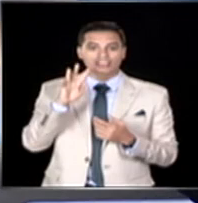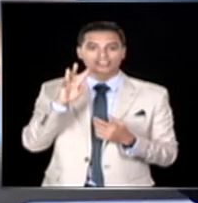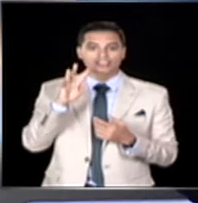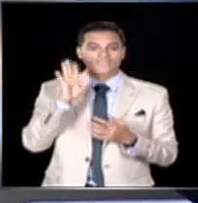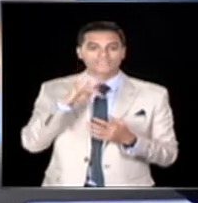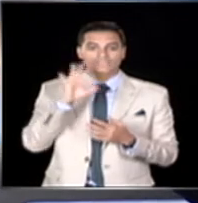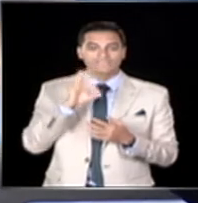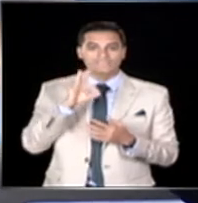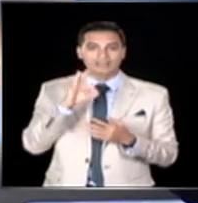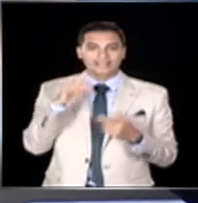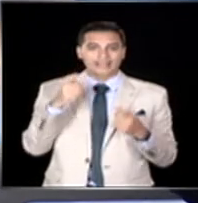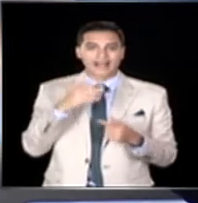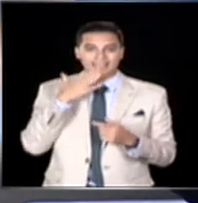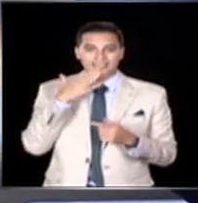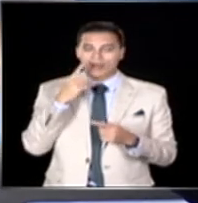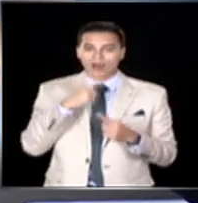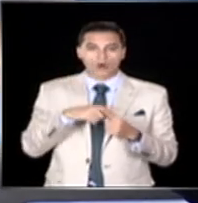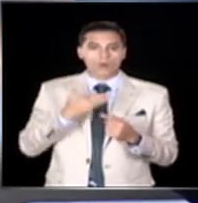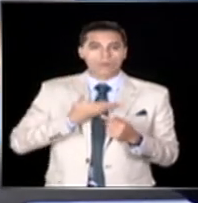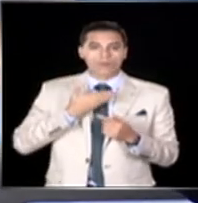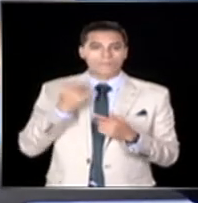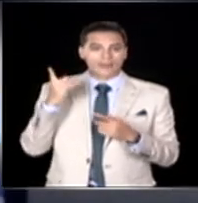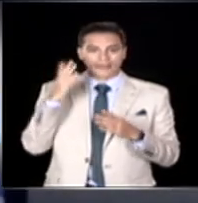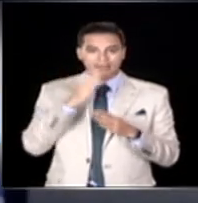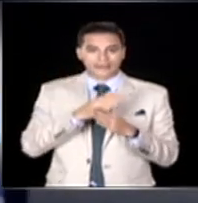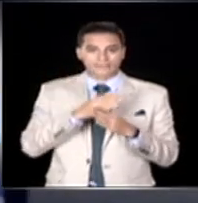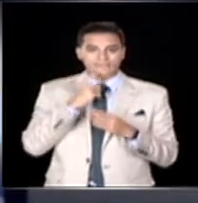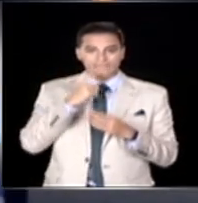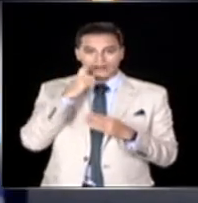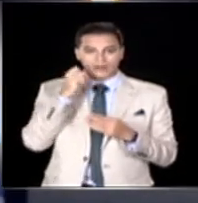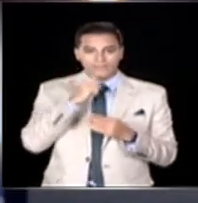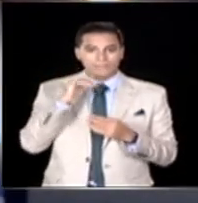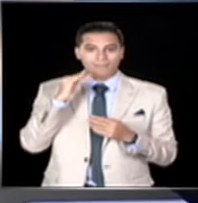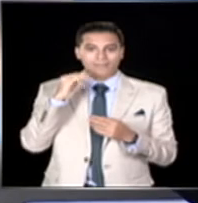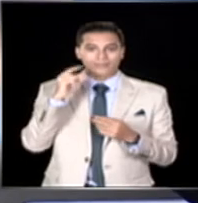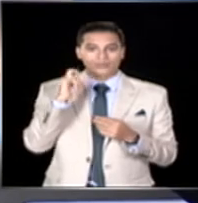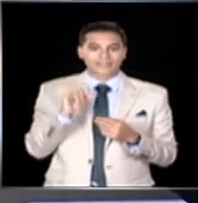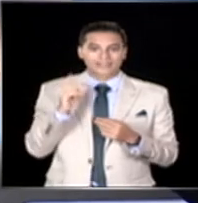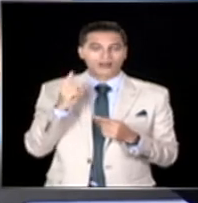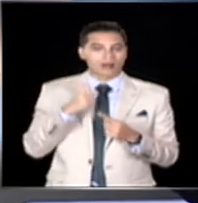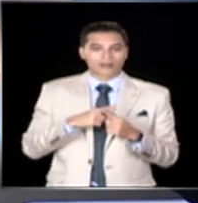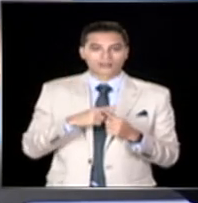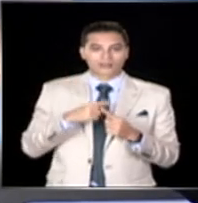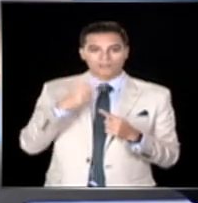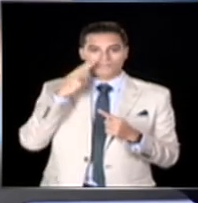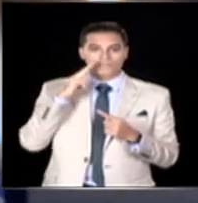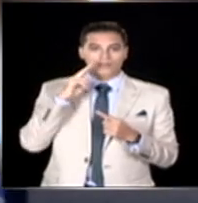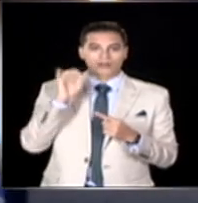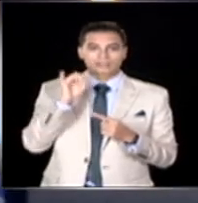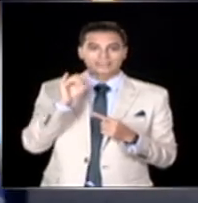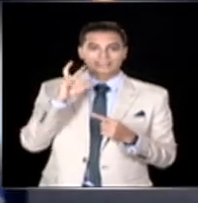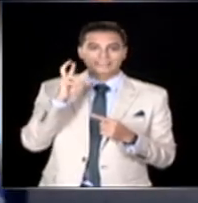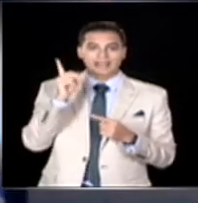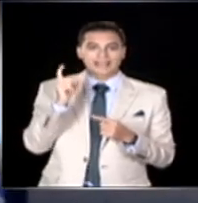غلط. عمره ما يغيب هي أغنية الفنان مصري معاصر، فمن هو؟ محمد منير. غلط. ما هو العدد الذري لعنصر